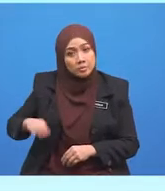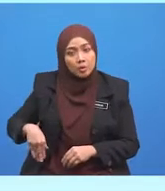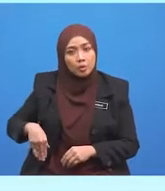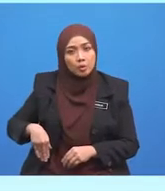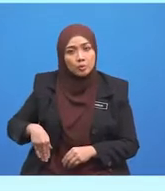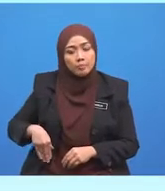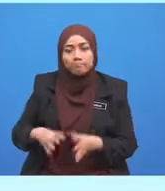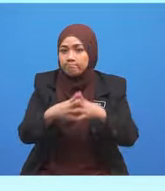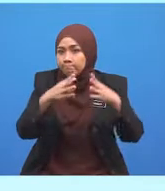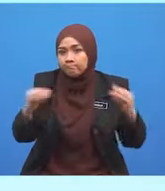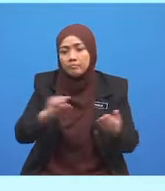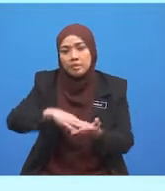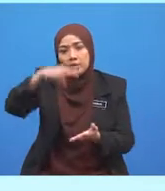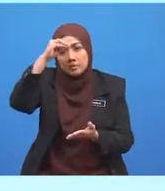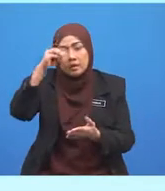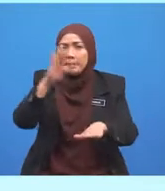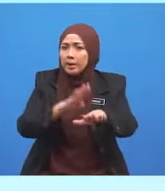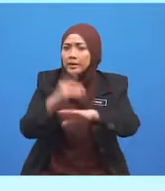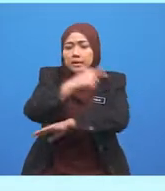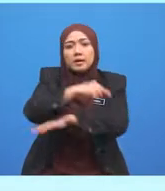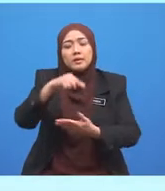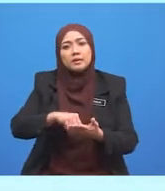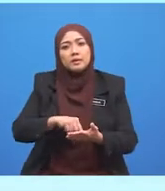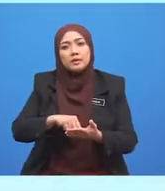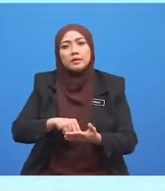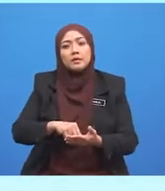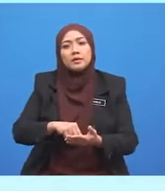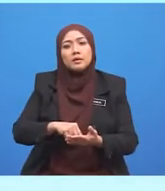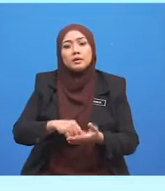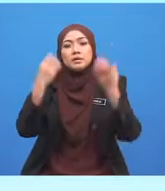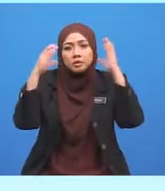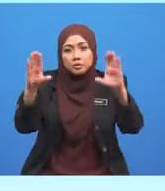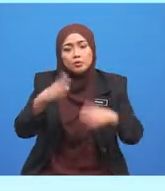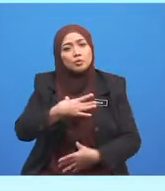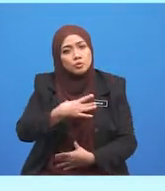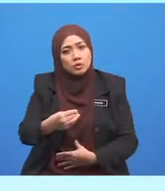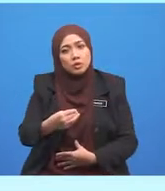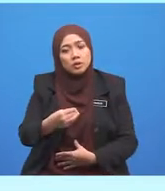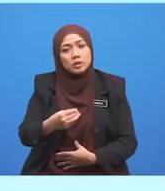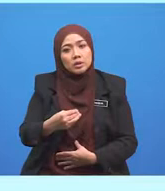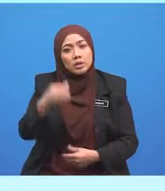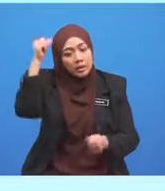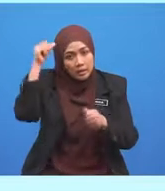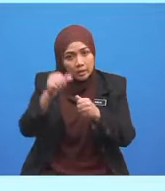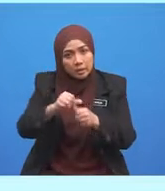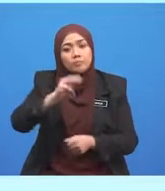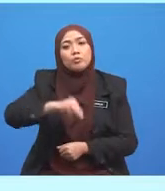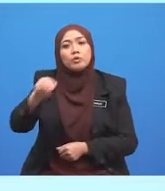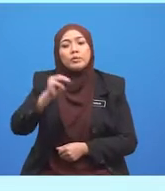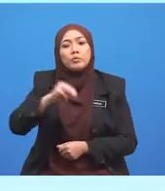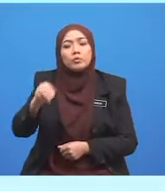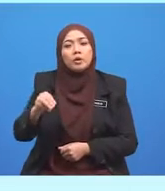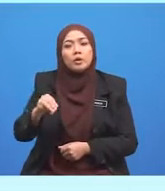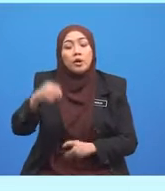Sebelum cikgu menamatkan perkongsian ilmu pada hari ini, suka cikgu mengingatkan kembali